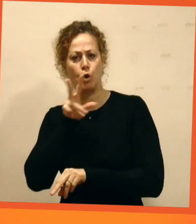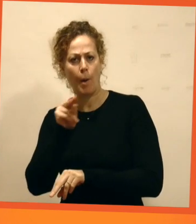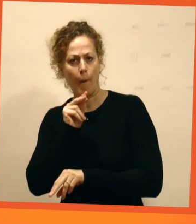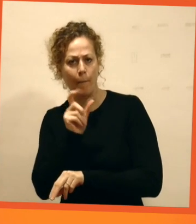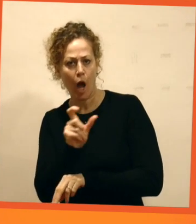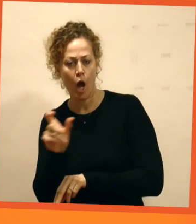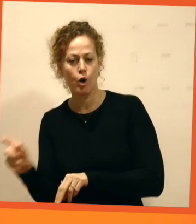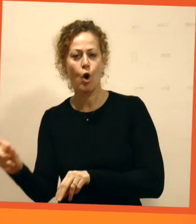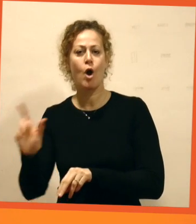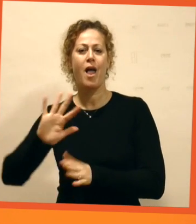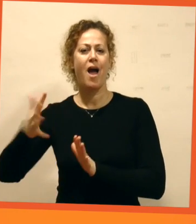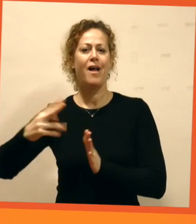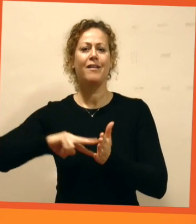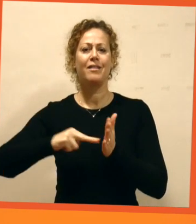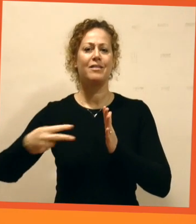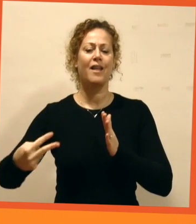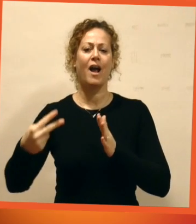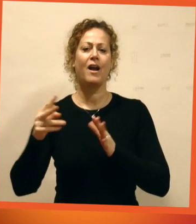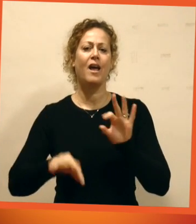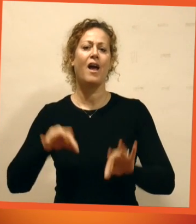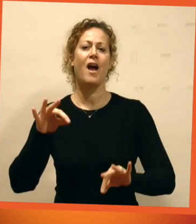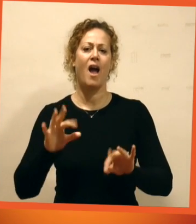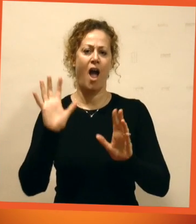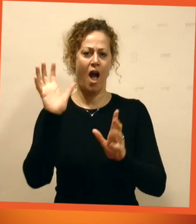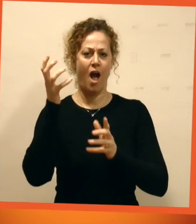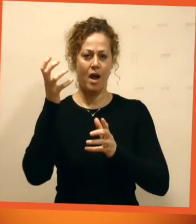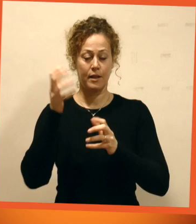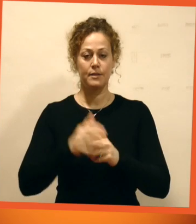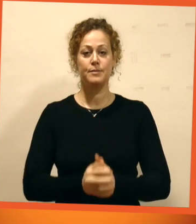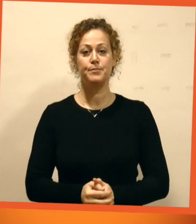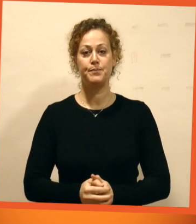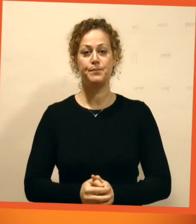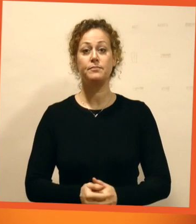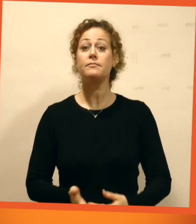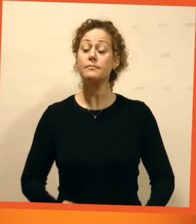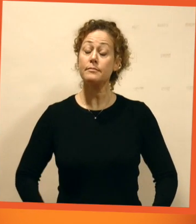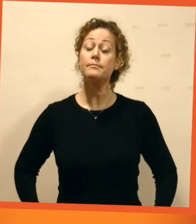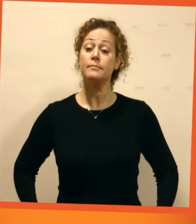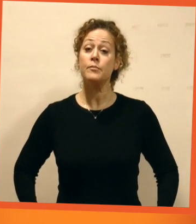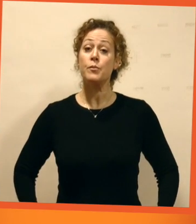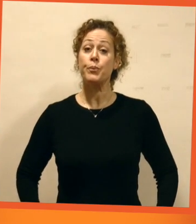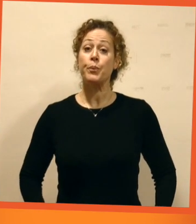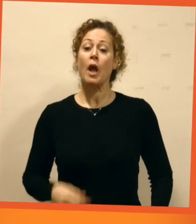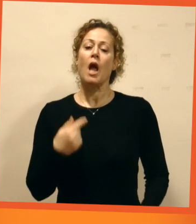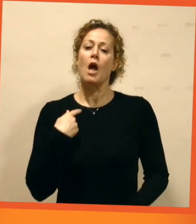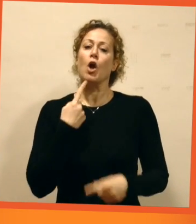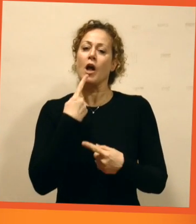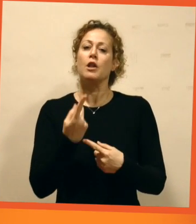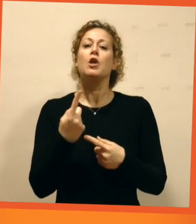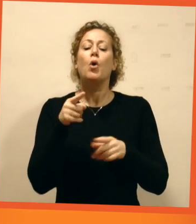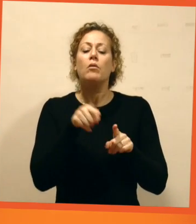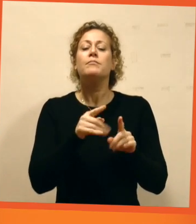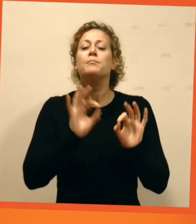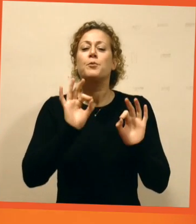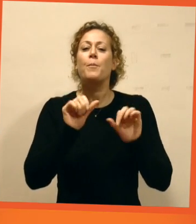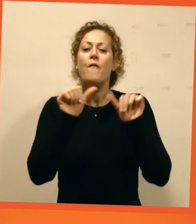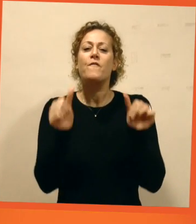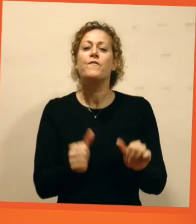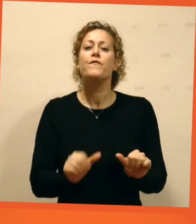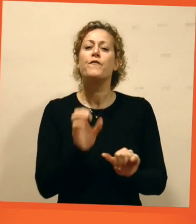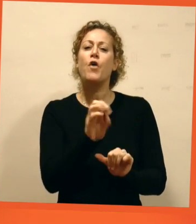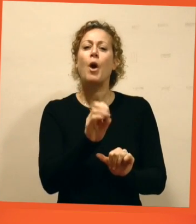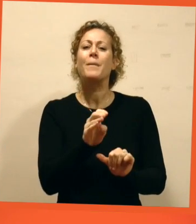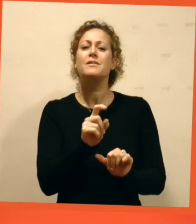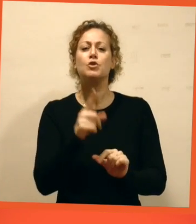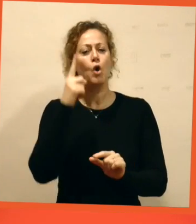tecniche artistiche. Ecco, mi soffermerei un attimino su quello che hai detto rispetto al concetto di formazione. Quello che voi